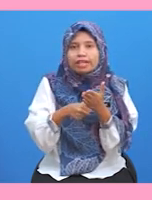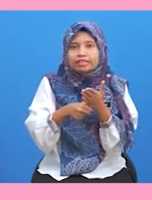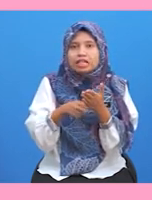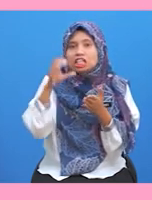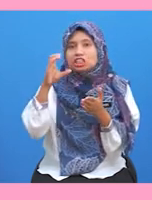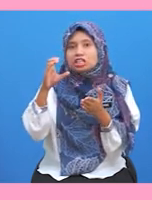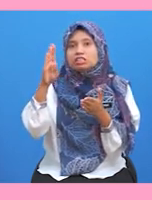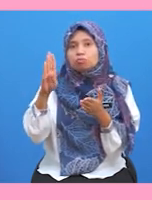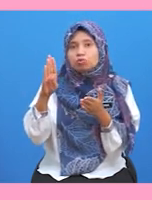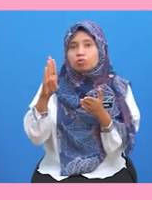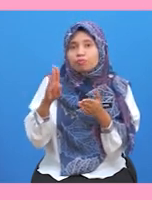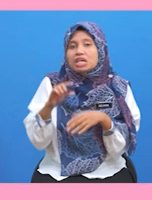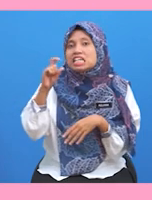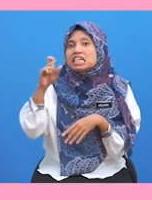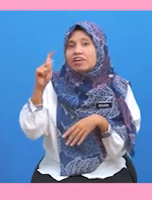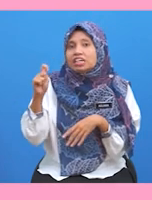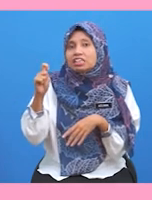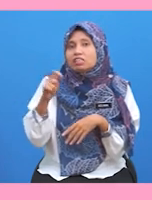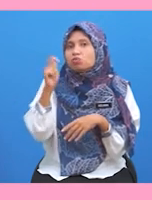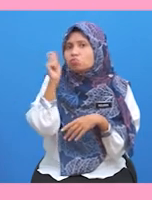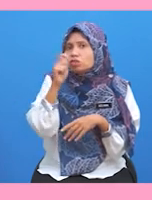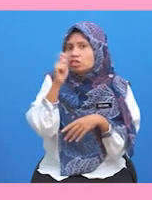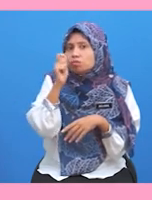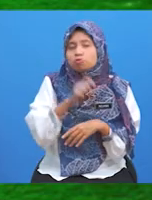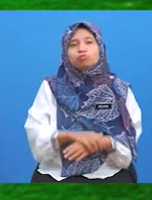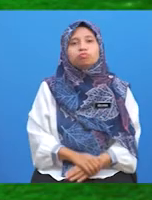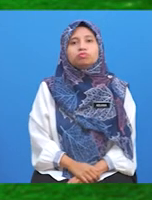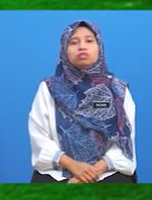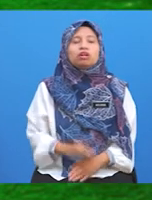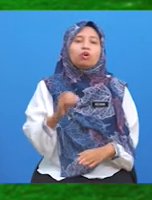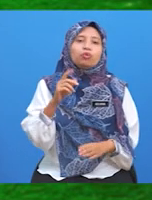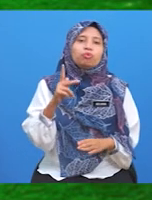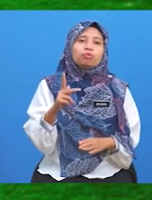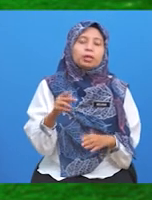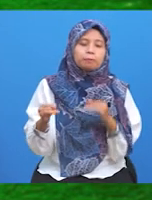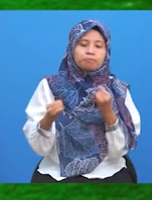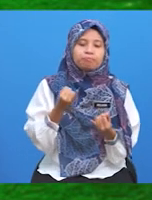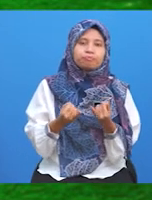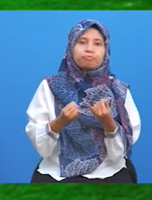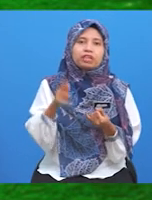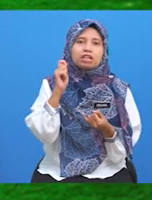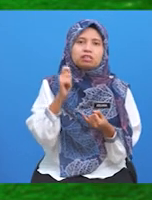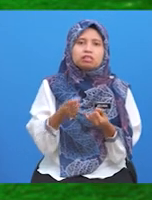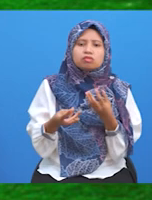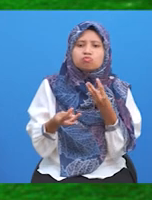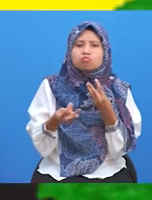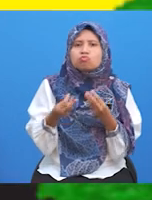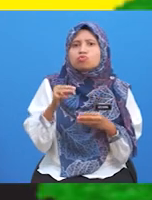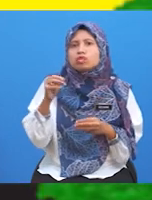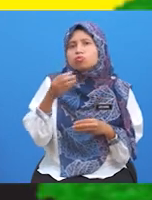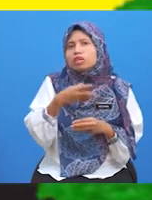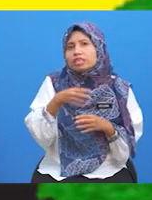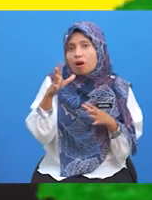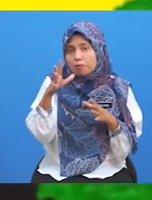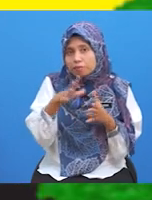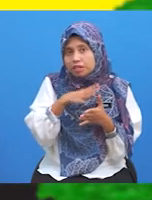Gerard T. McBrien menggunakan tipu muslihat. Okey, jika tadi murid-murid telah pelajari